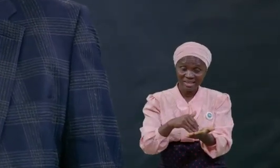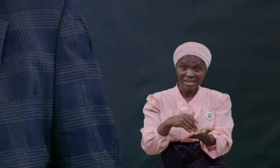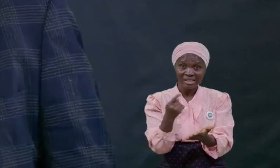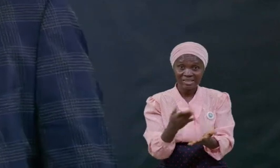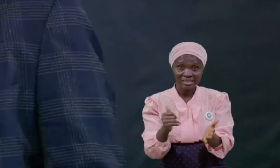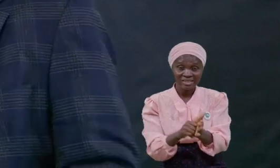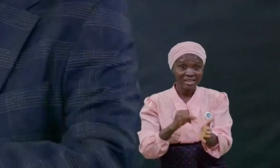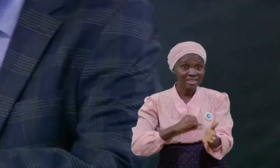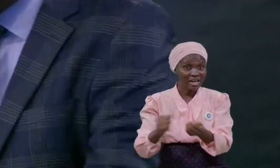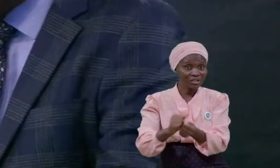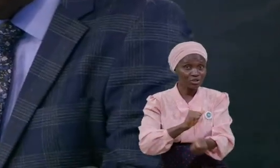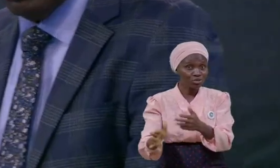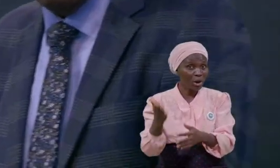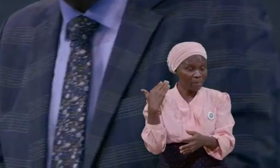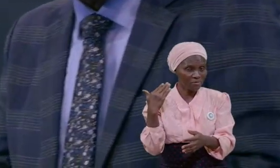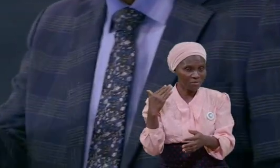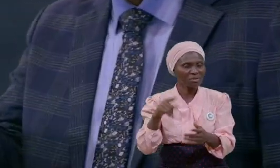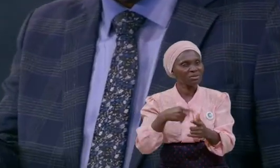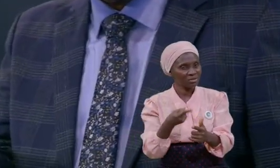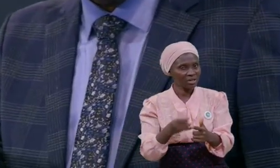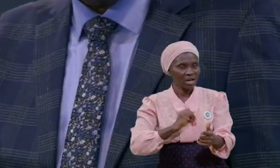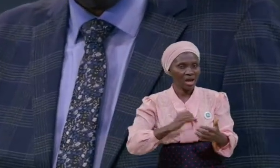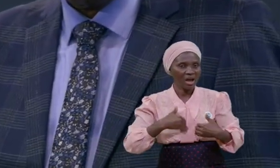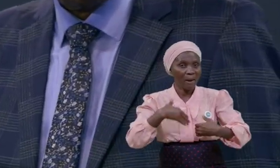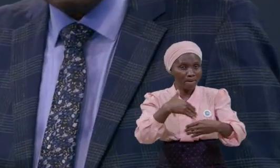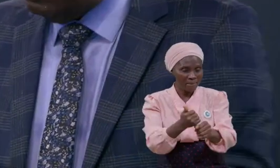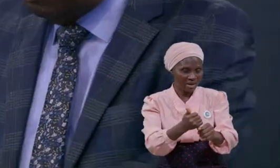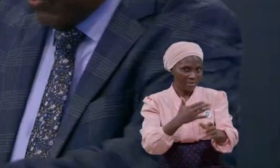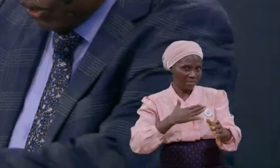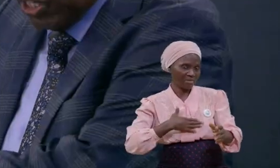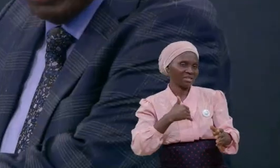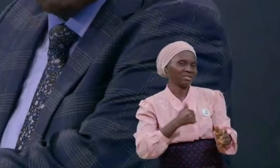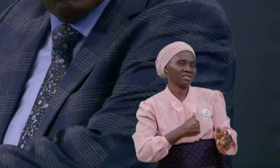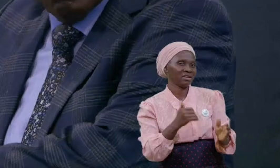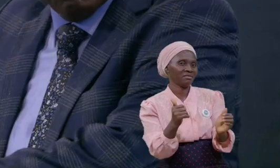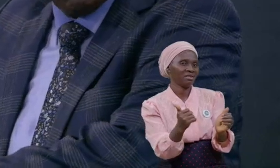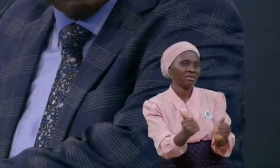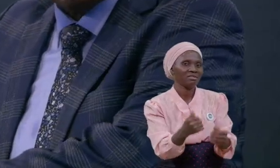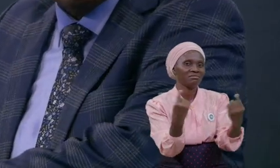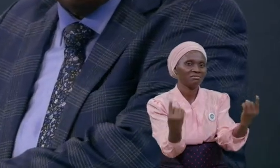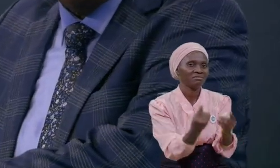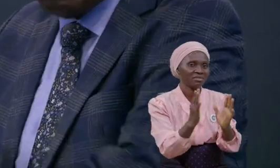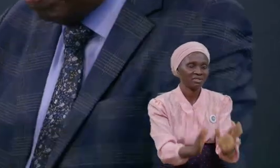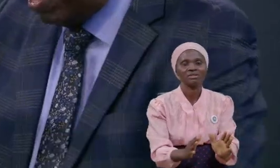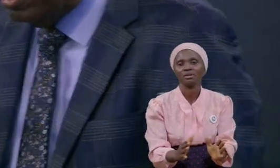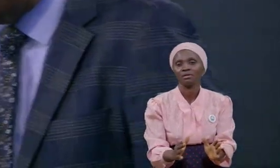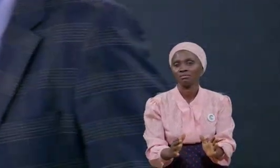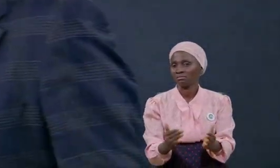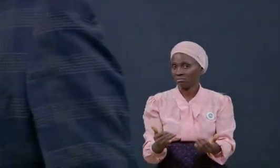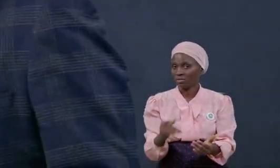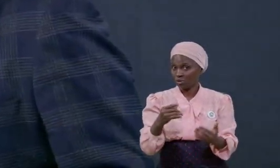transgresseur. Tu donnes ta vie au Seigneur ici. tu abandonnes tous ces péchés